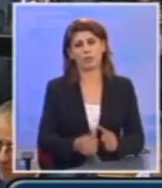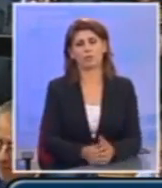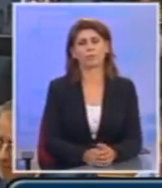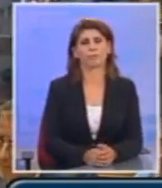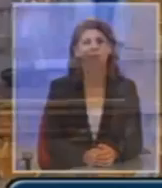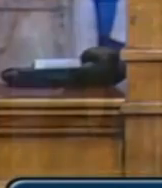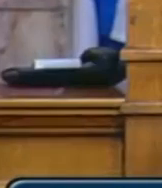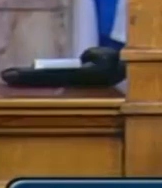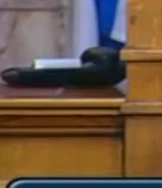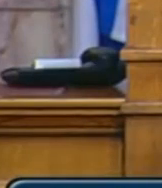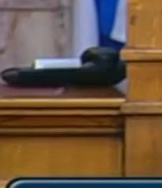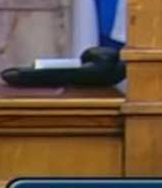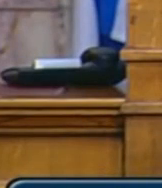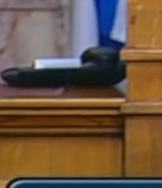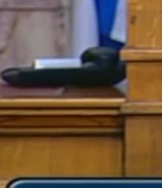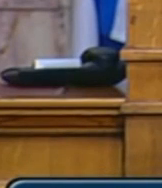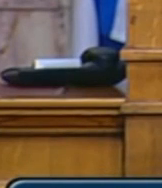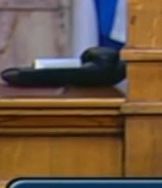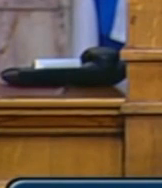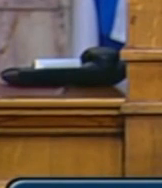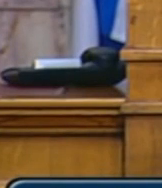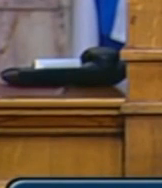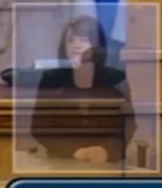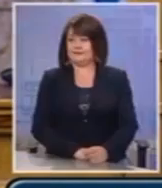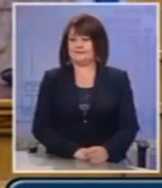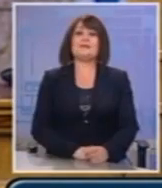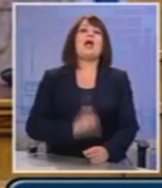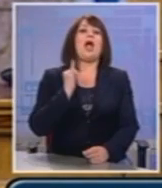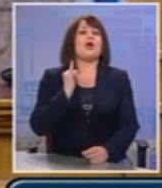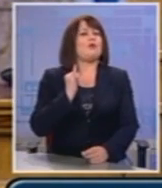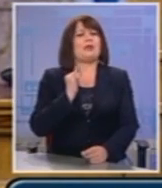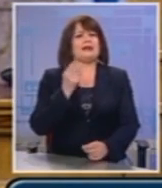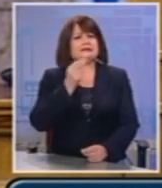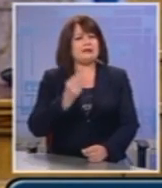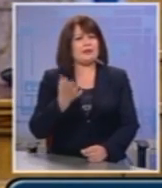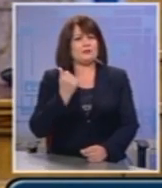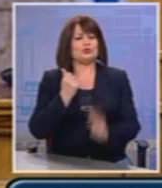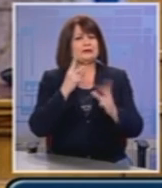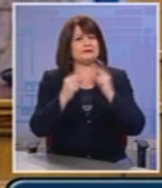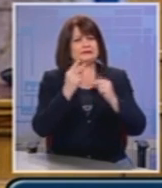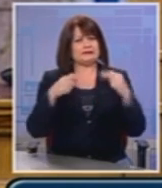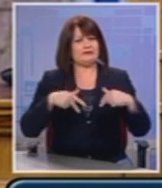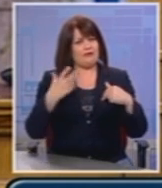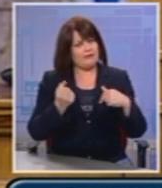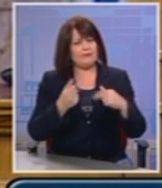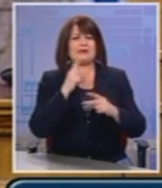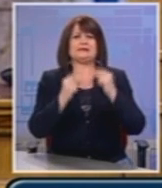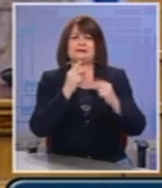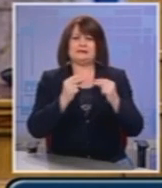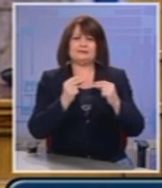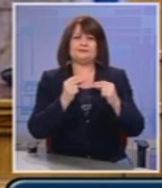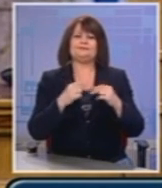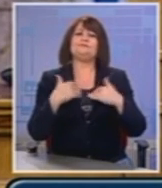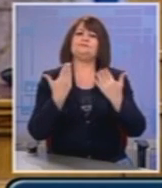διάσωσης επίσης δεν υπάρχουν καθόλου στοιχεία ότι γίναν τέτοια συζητήσεις μεταξύ της κυβέρνησης και της